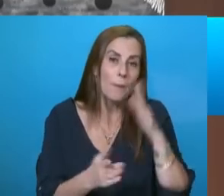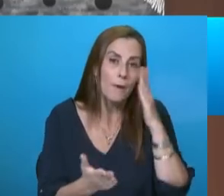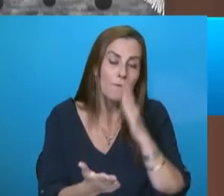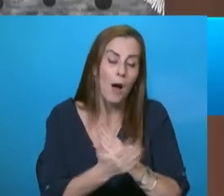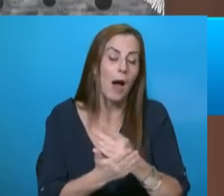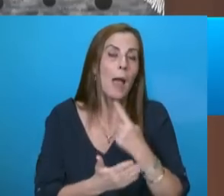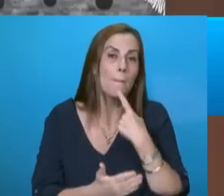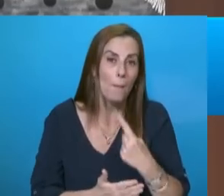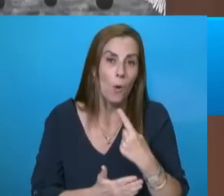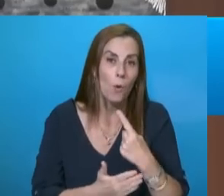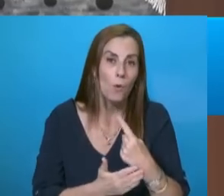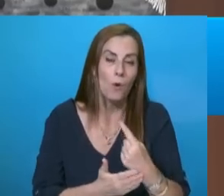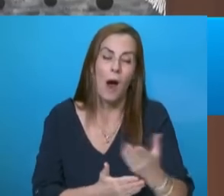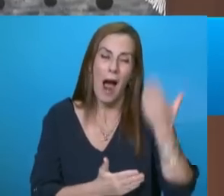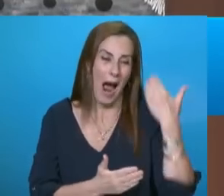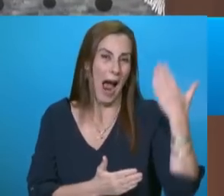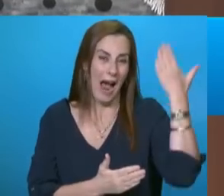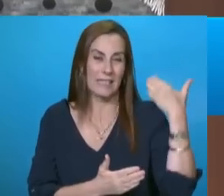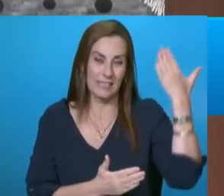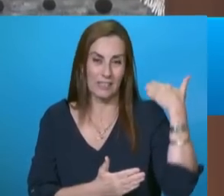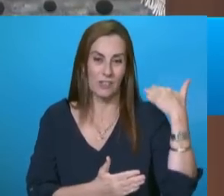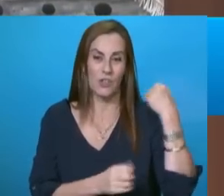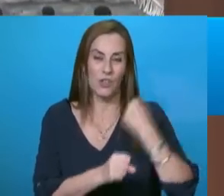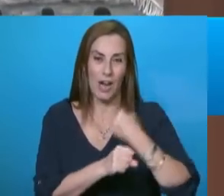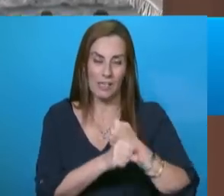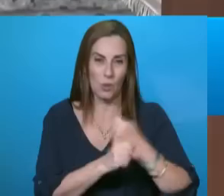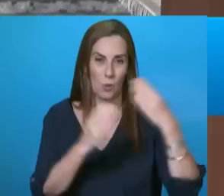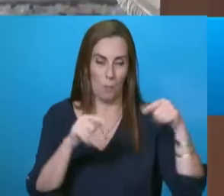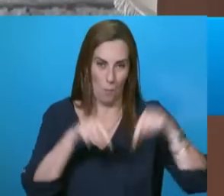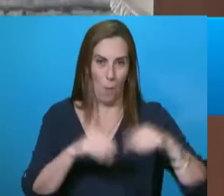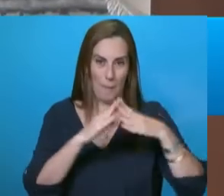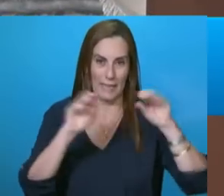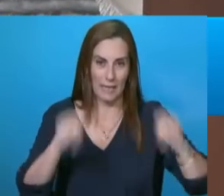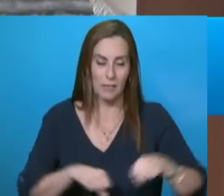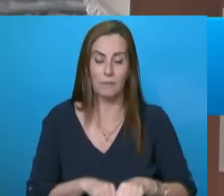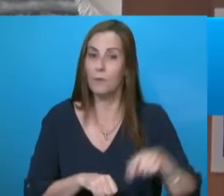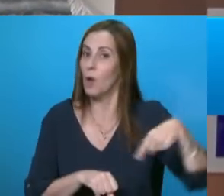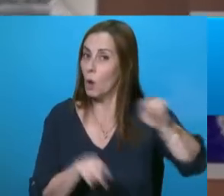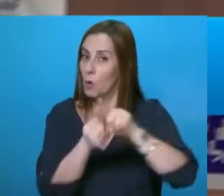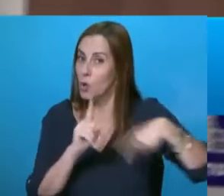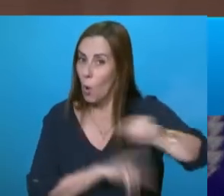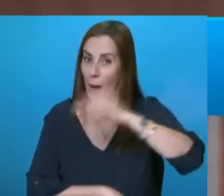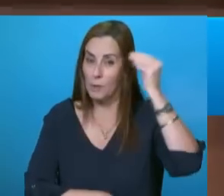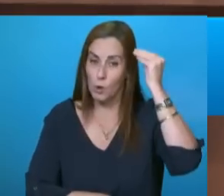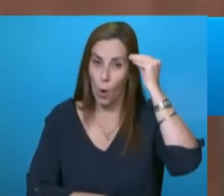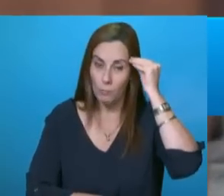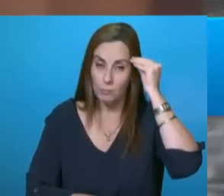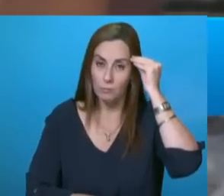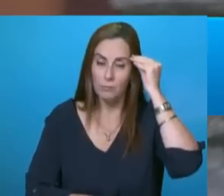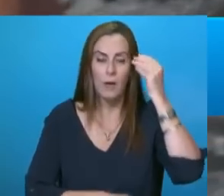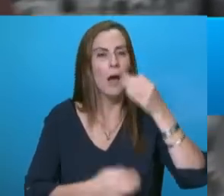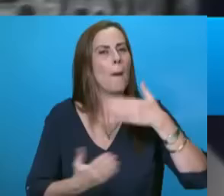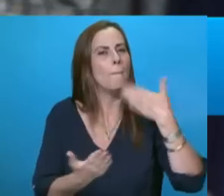בזמן ההתייעצויות שנערכו בבית הנשיא. כזכור, במהלך